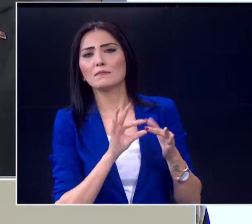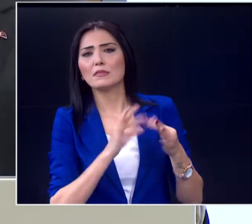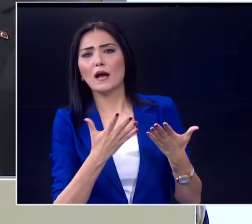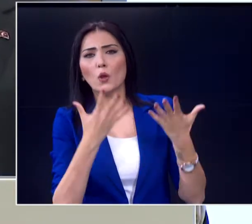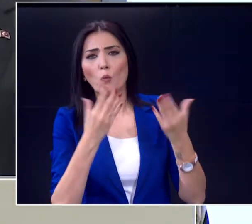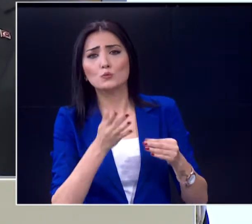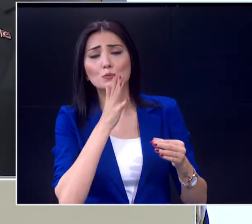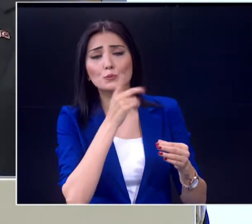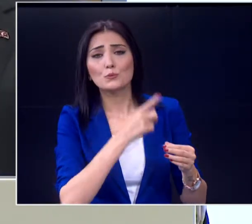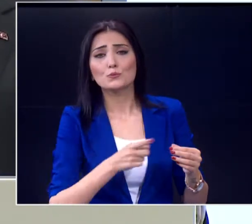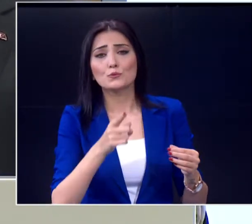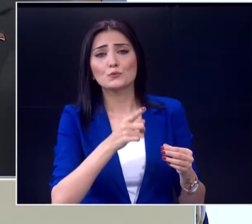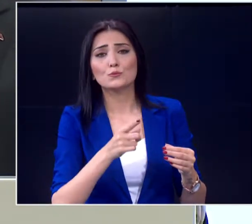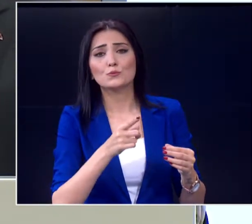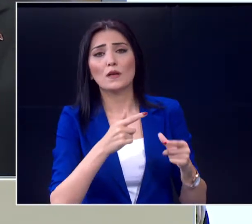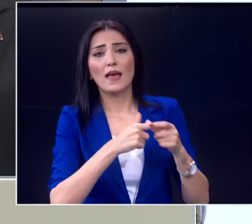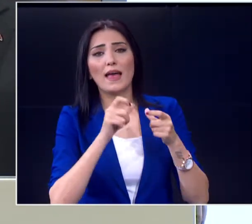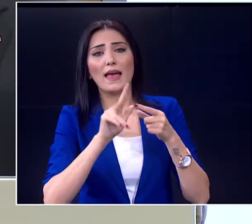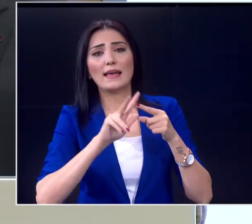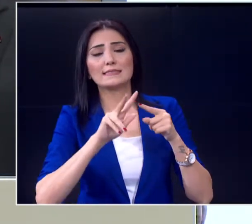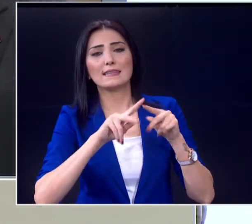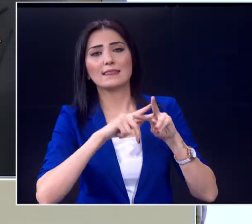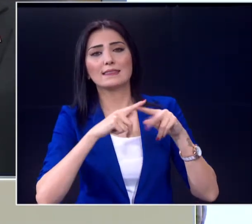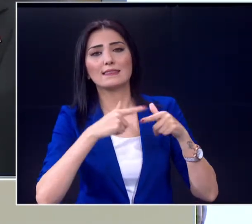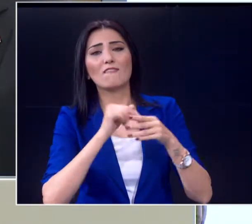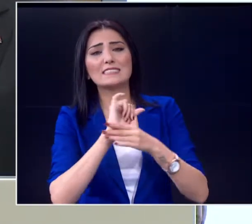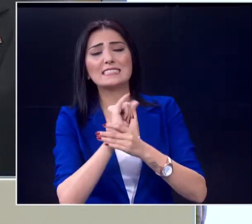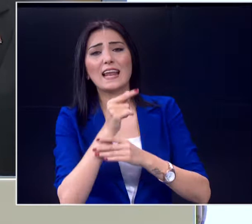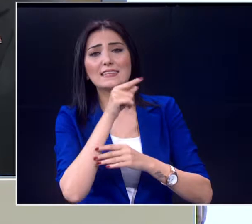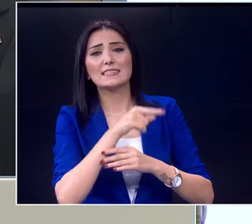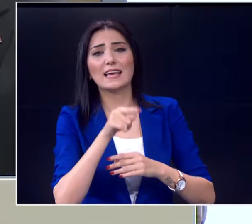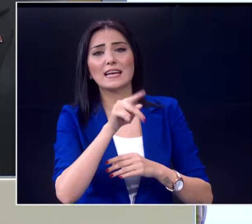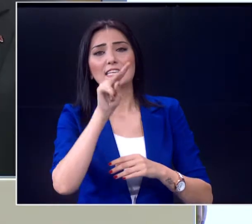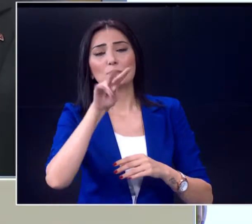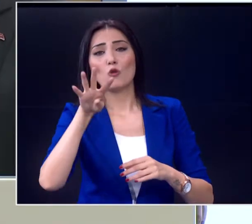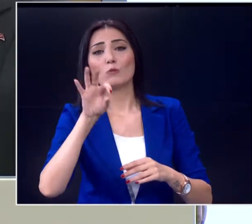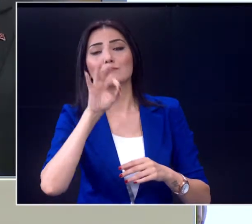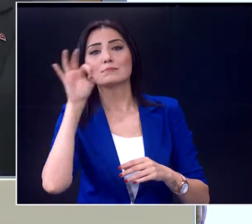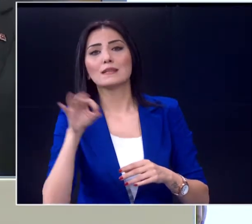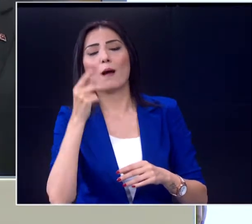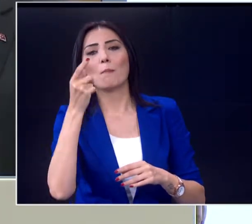kadar olmuş biliyor musunuz? Esnafın, sanatkarın 24 milyar lira.